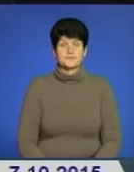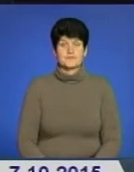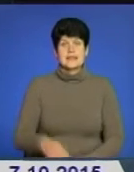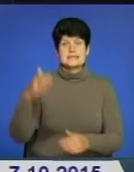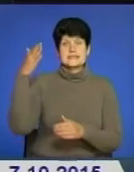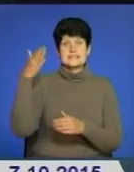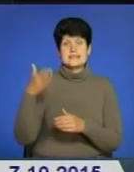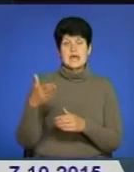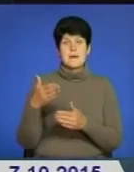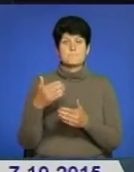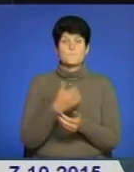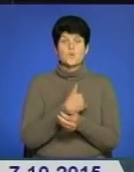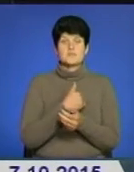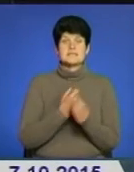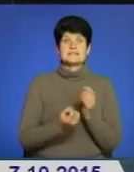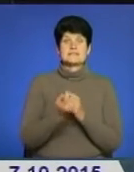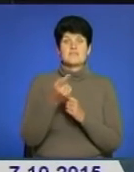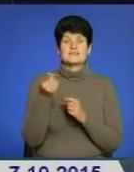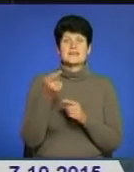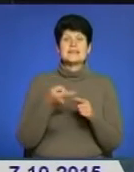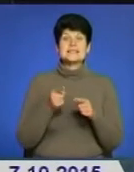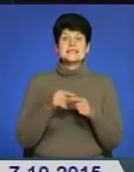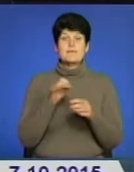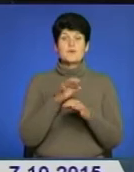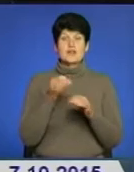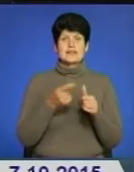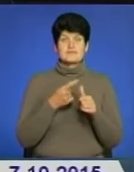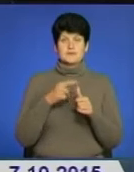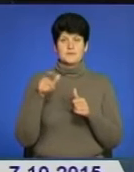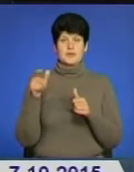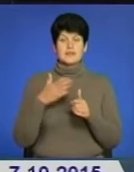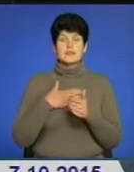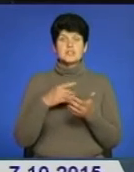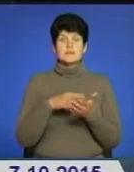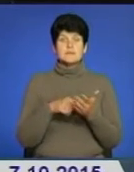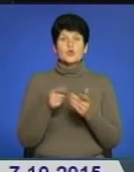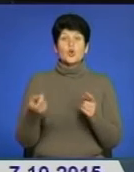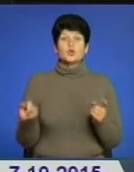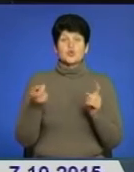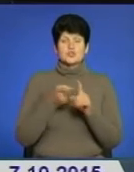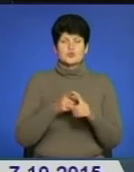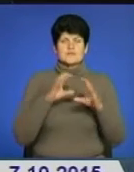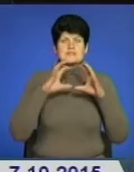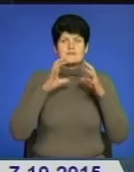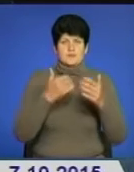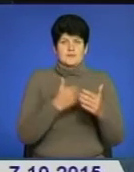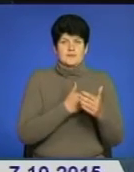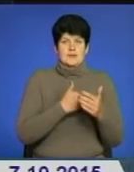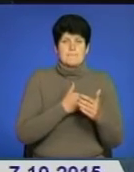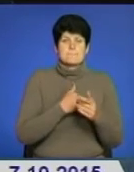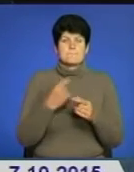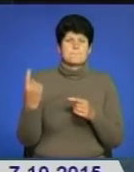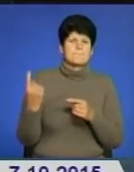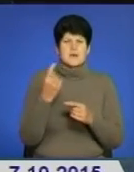Стіна побажань з'явиться у Тернополі. Так цей проект назвали городяни. Наше місто долучилося до всесвітньої ініціативи «Перш ніж